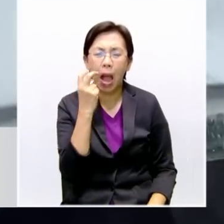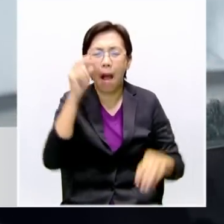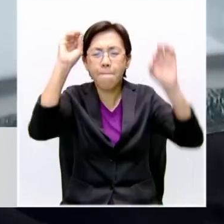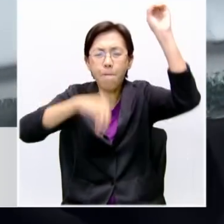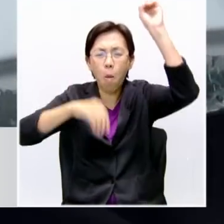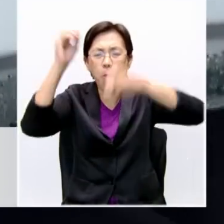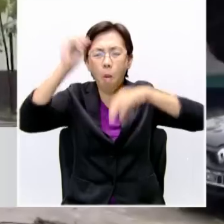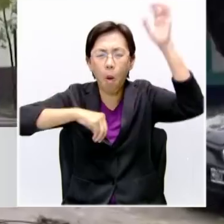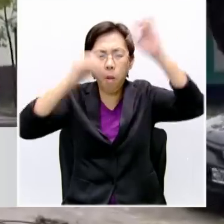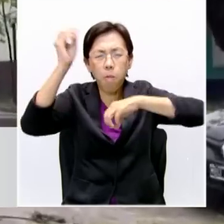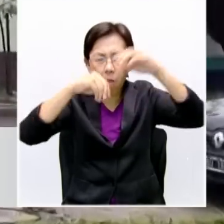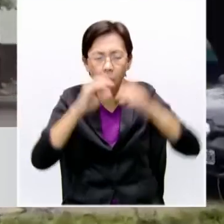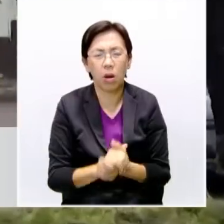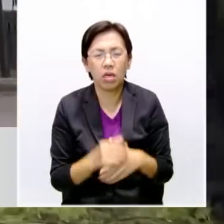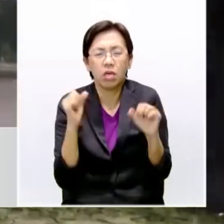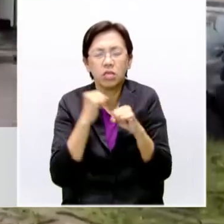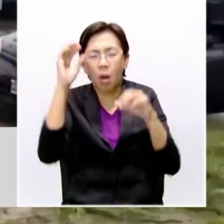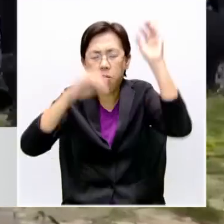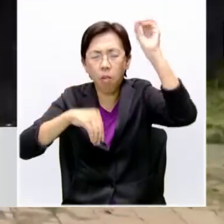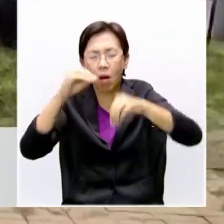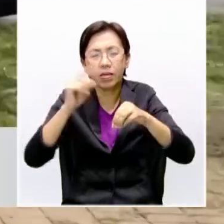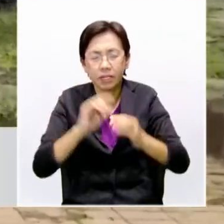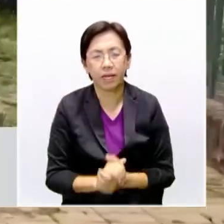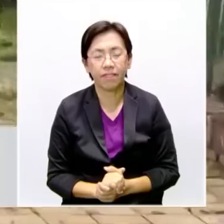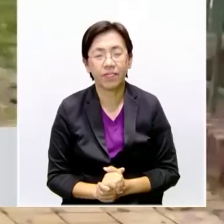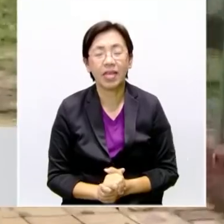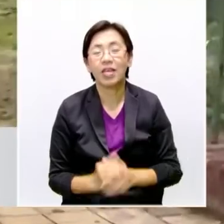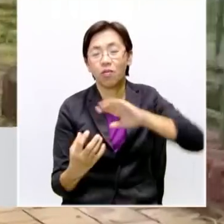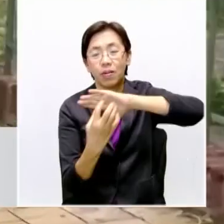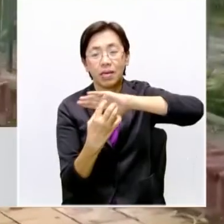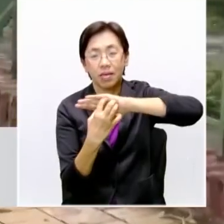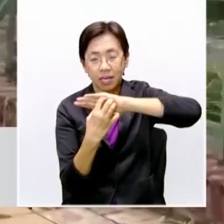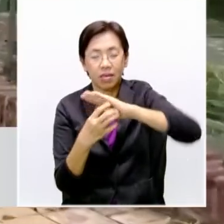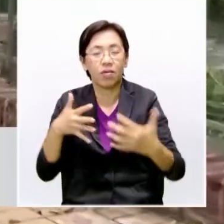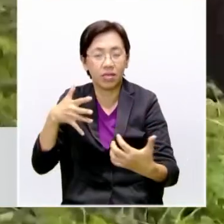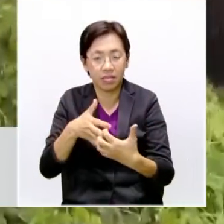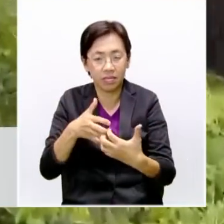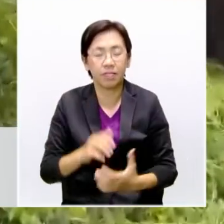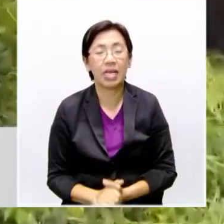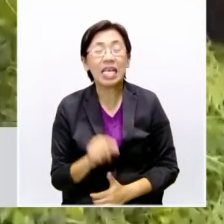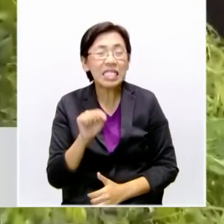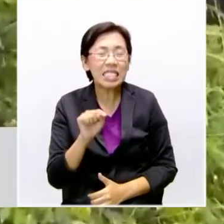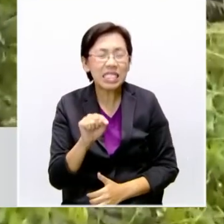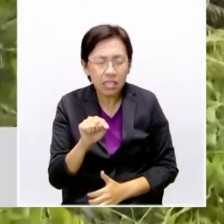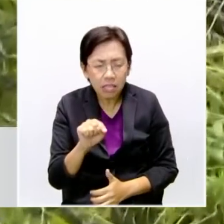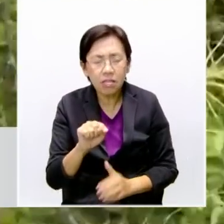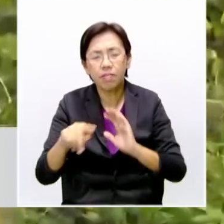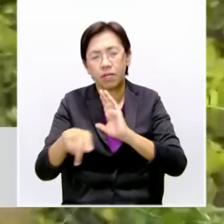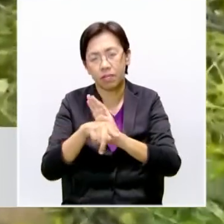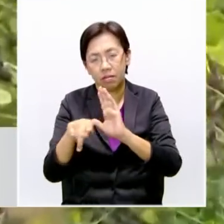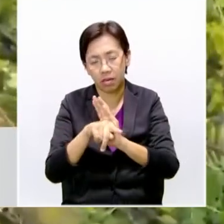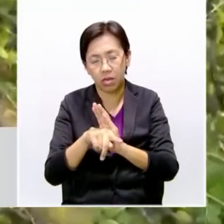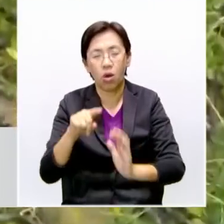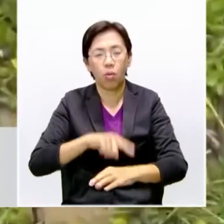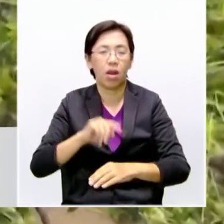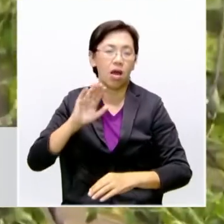ที่ตกลงมาจุดที่หนักๆ ก็คือที่จังหวัดซานลูอิสภาคกลางของอาร์เจนตินาค่ะเหตุการณ์เกิดขึ้นเมื่อวันพฤหัสบดีตามเว